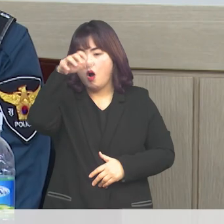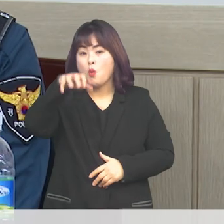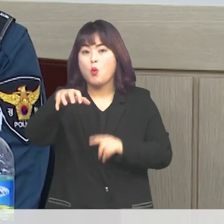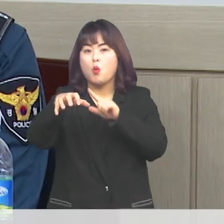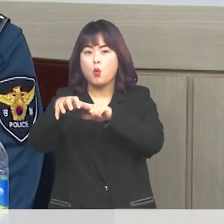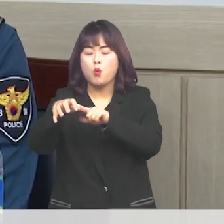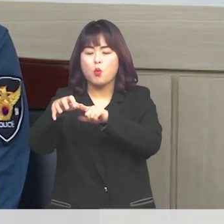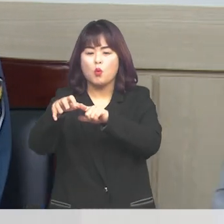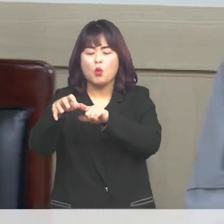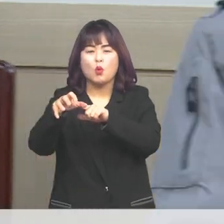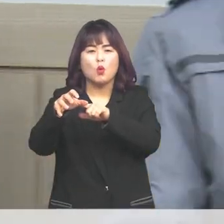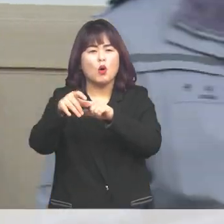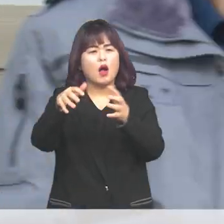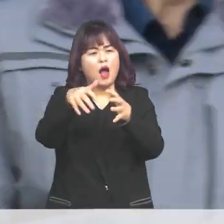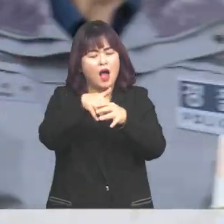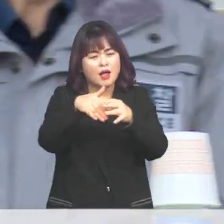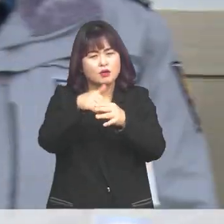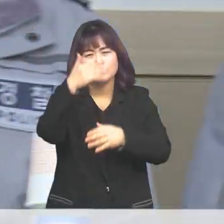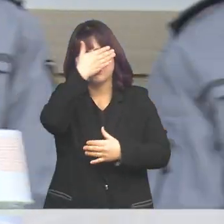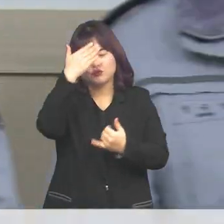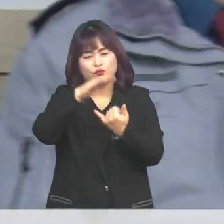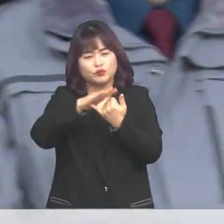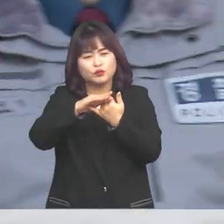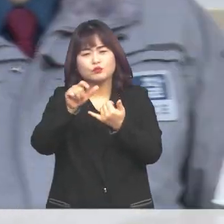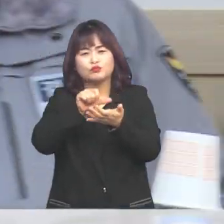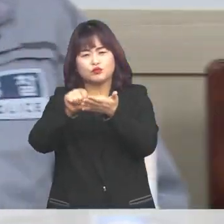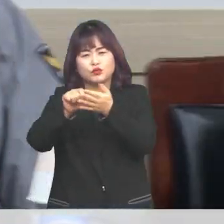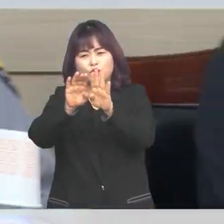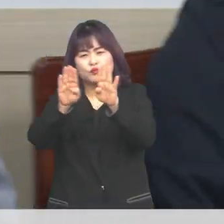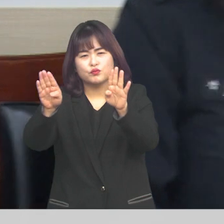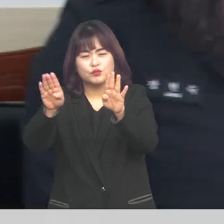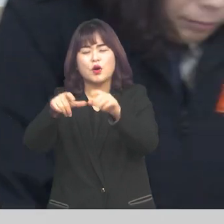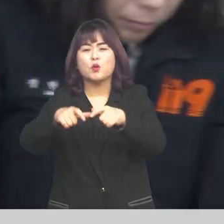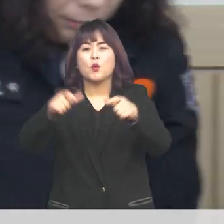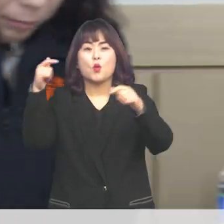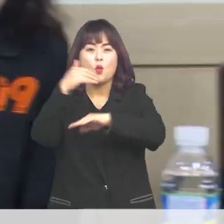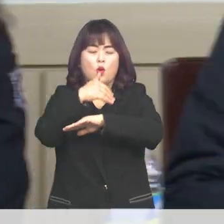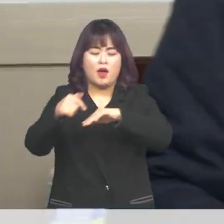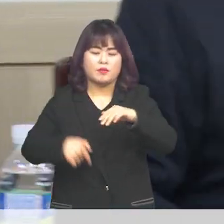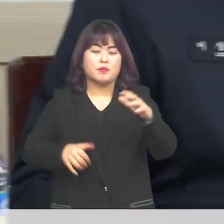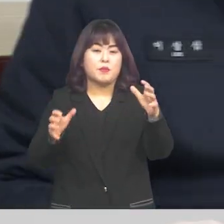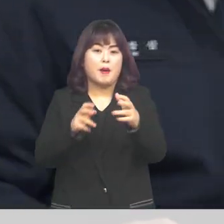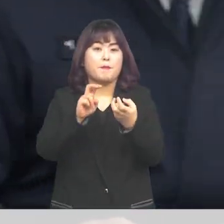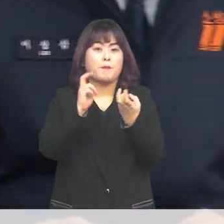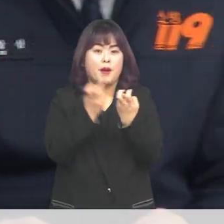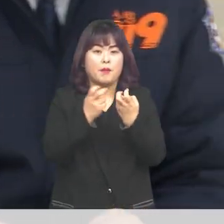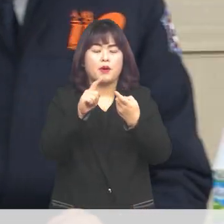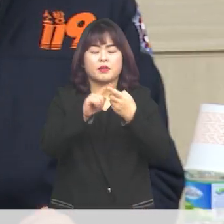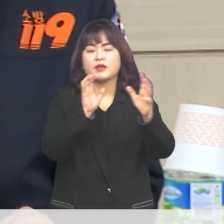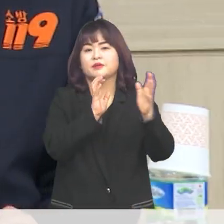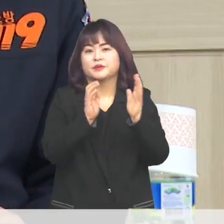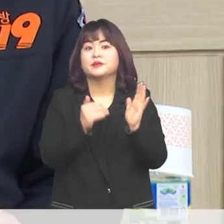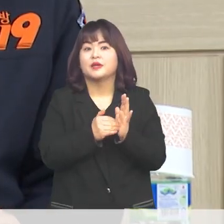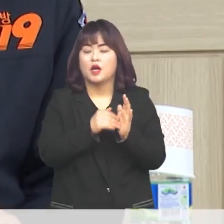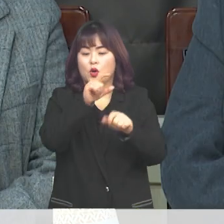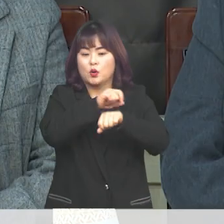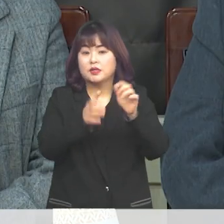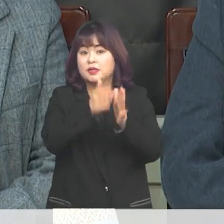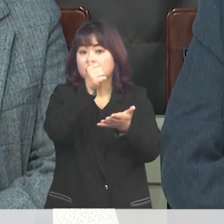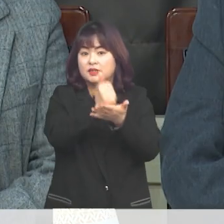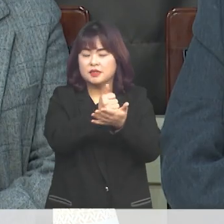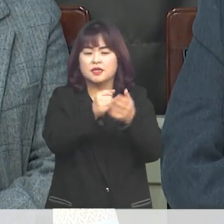조성과 청소년범죄 예방 창작 문화작품 전시 확대 안건에 대해 각 기관별 협력 방안을 논의했습니다.